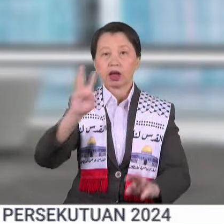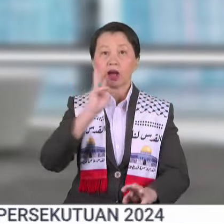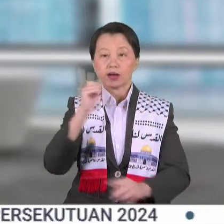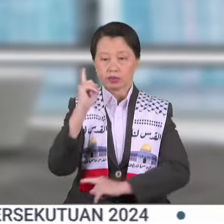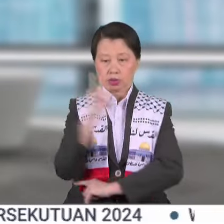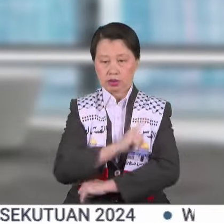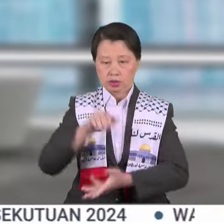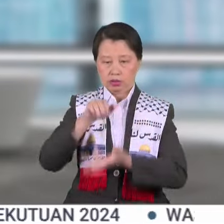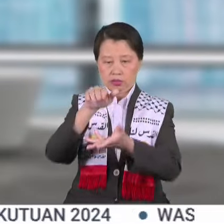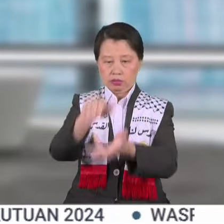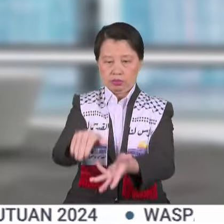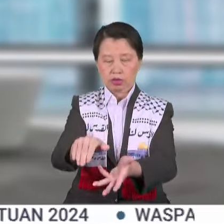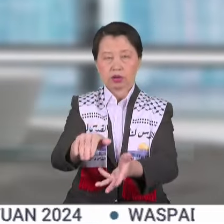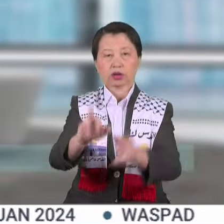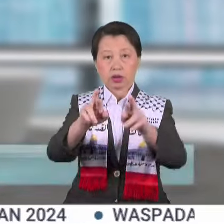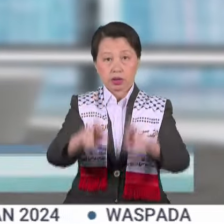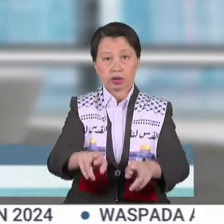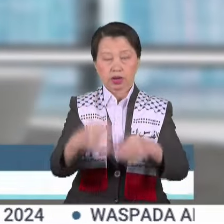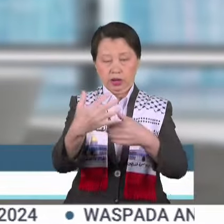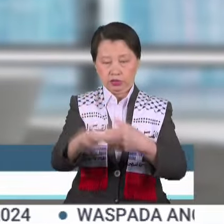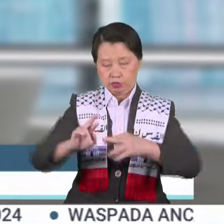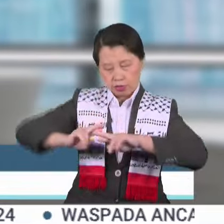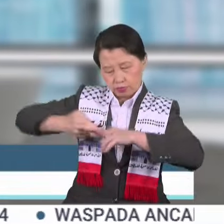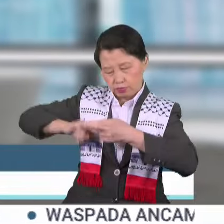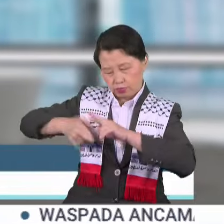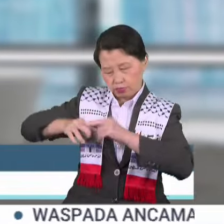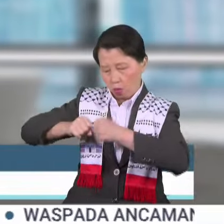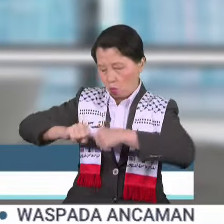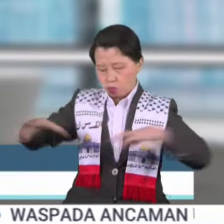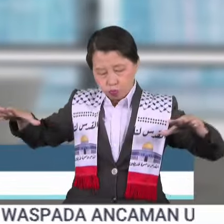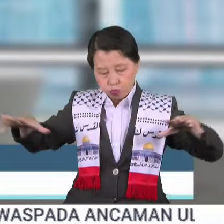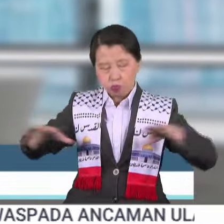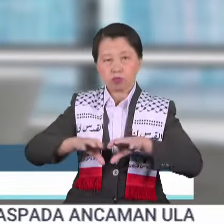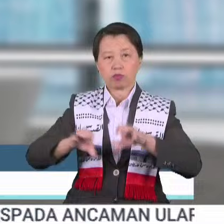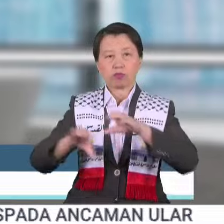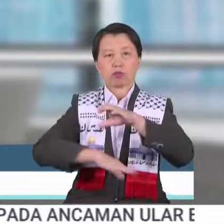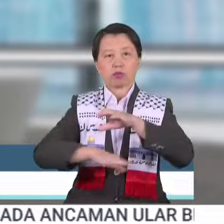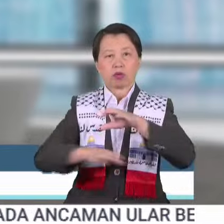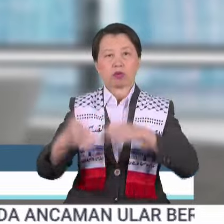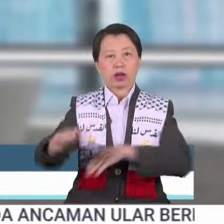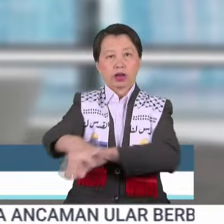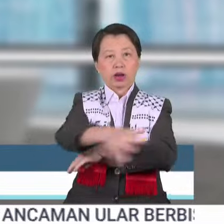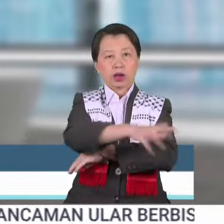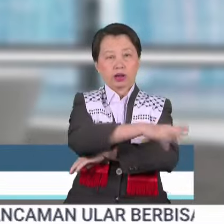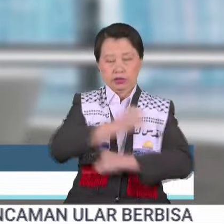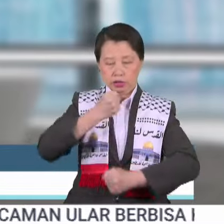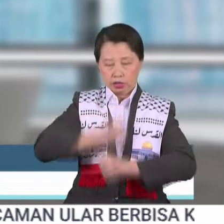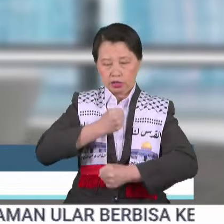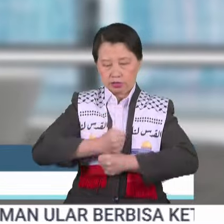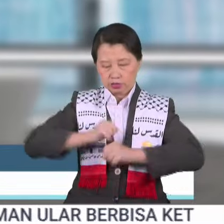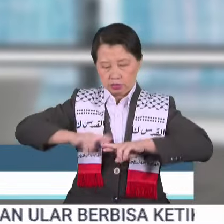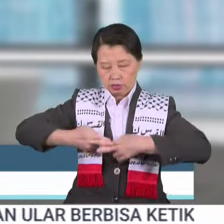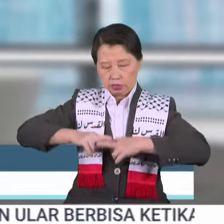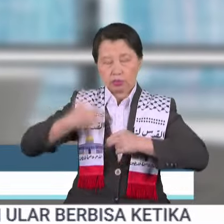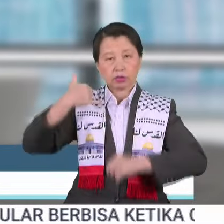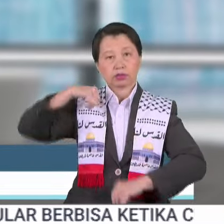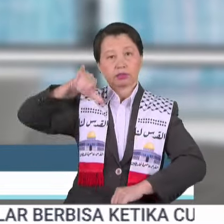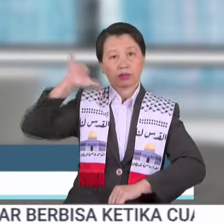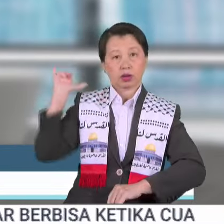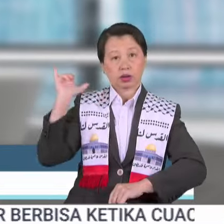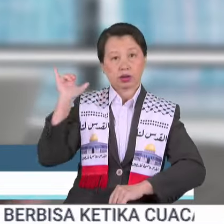sehari dibekalkan kepada pengguna selepas pembaikan kebocoran paip dasar laut. Kerja pembaikan mula dilaksana